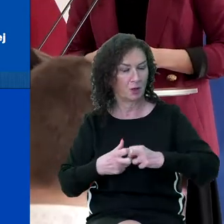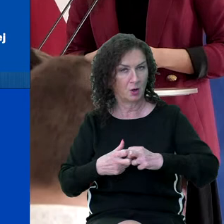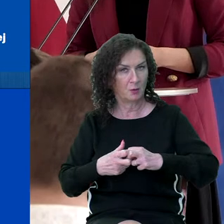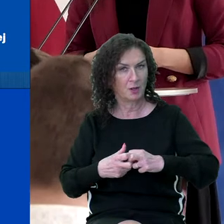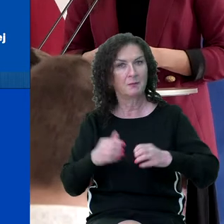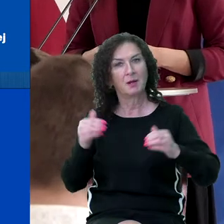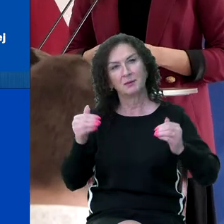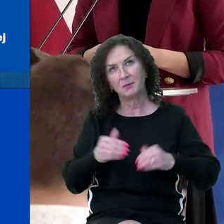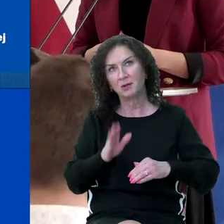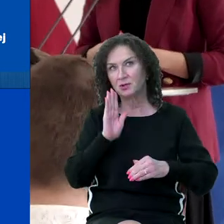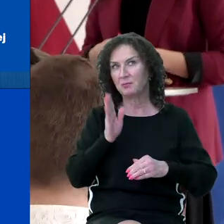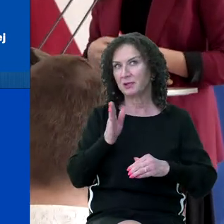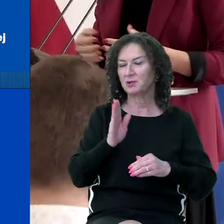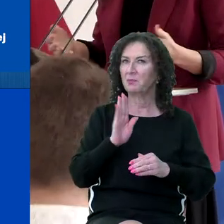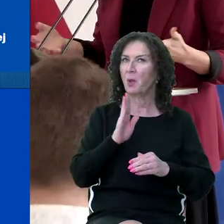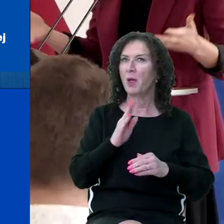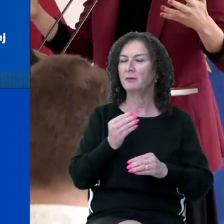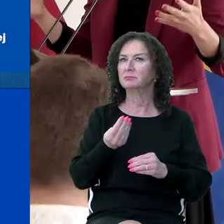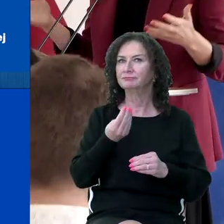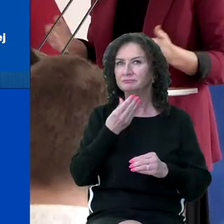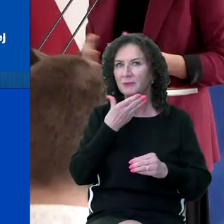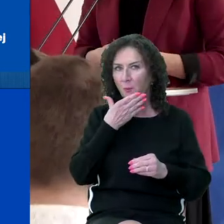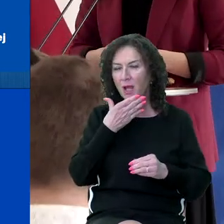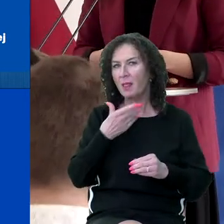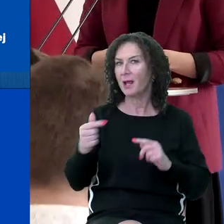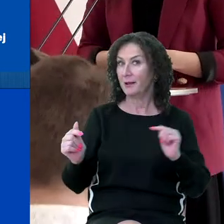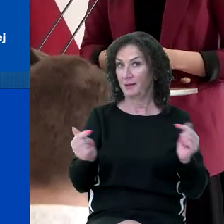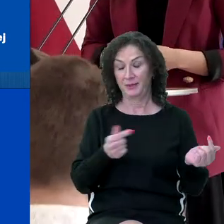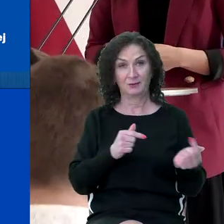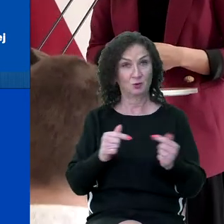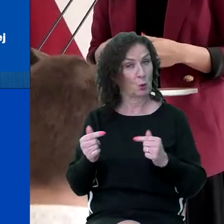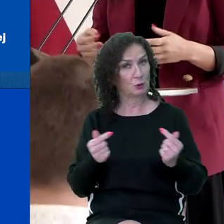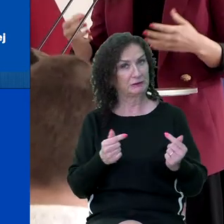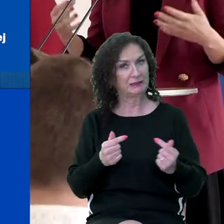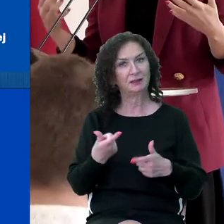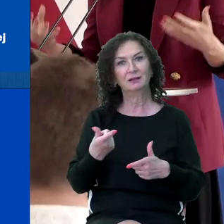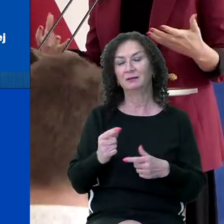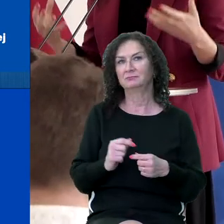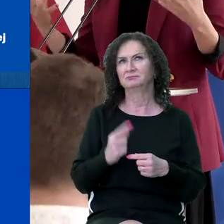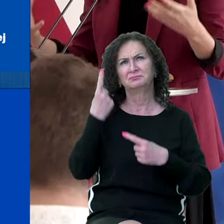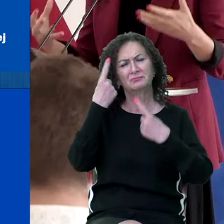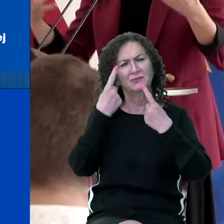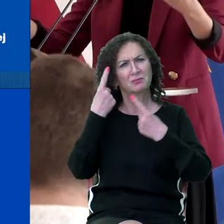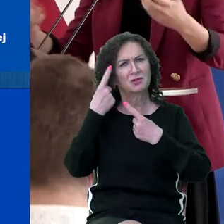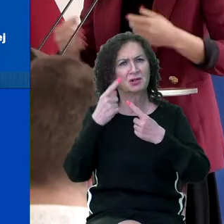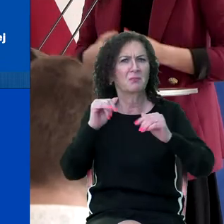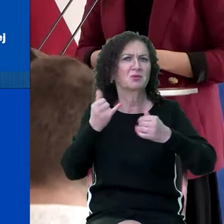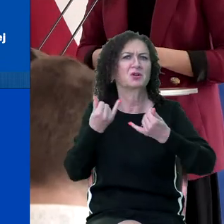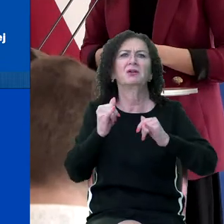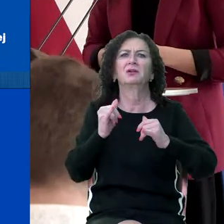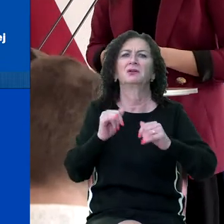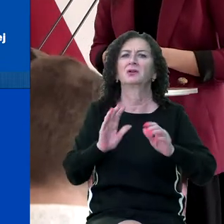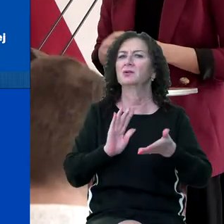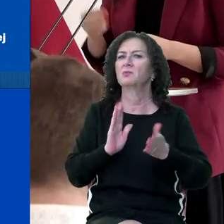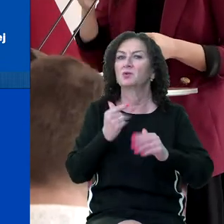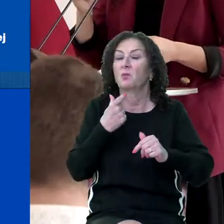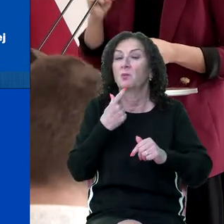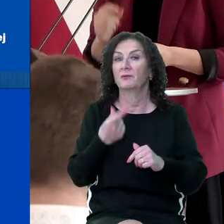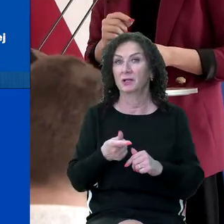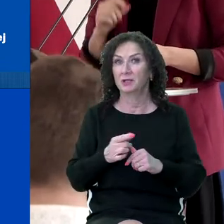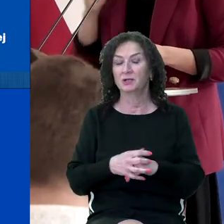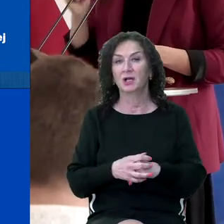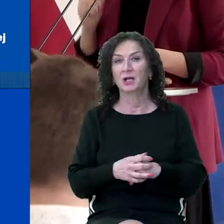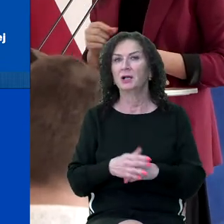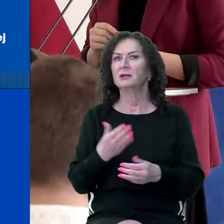lunchu, żebyśmy się zastanowili, może jakieś inne sformułowanie powinno właśnie w tym momencie, w tej erze już nastąpić, ponieważ